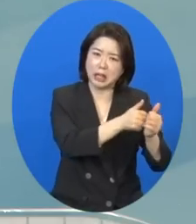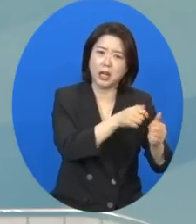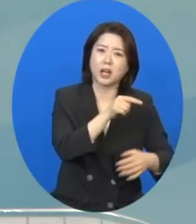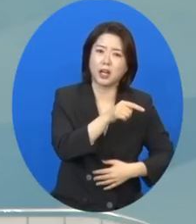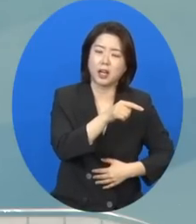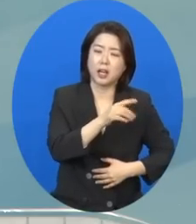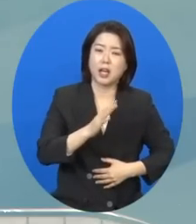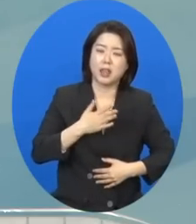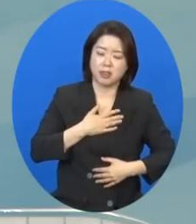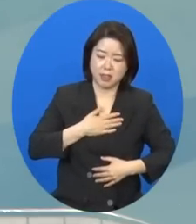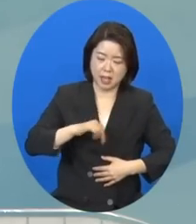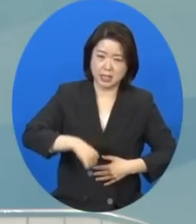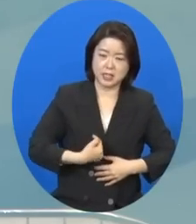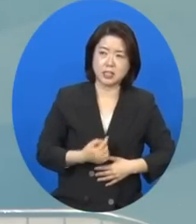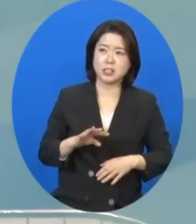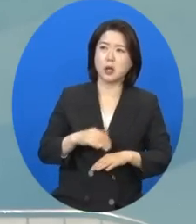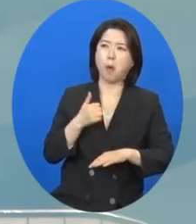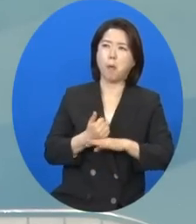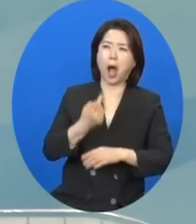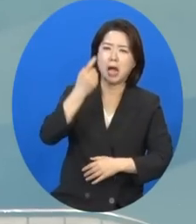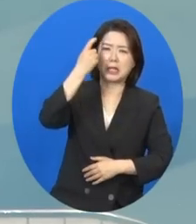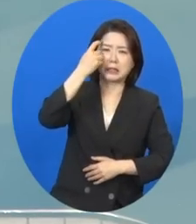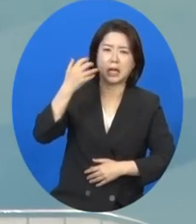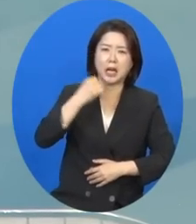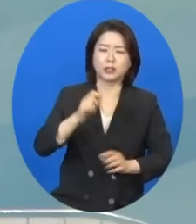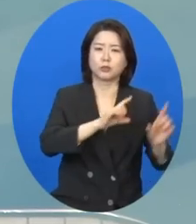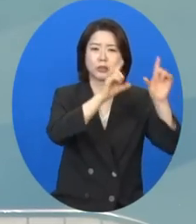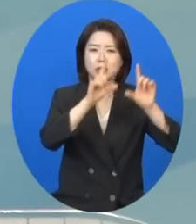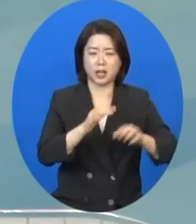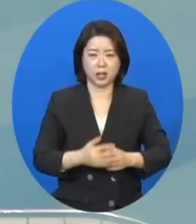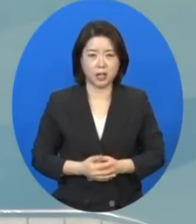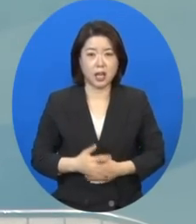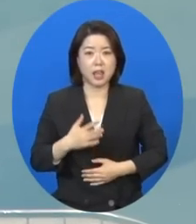심지어 제 자신이 왕이라고 생각한 것을